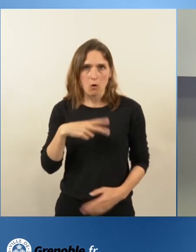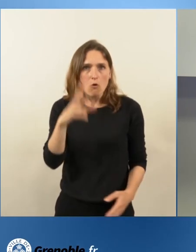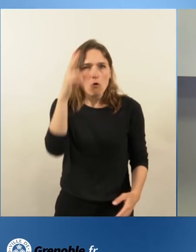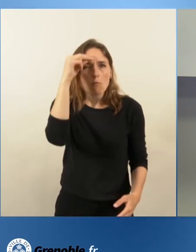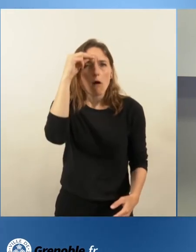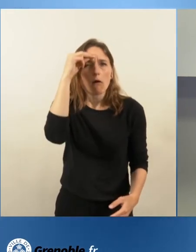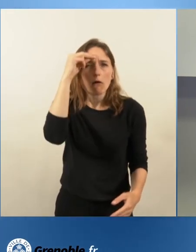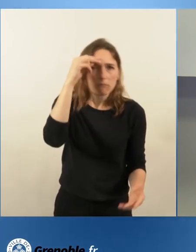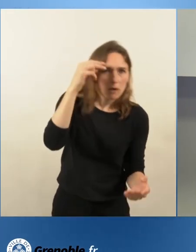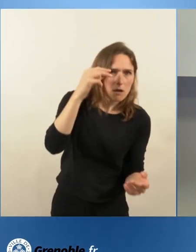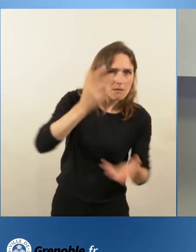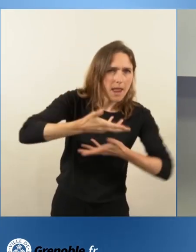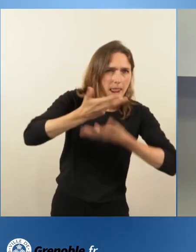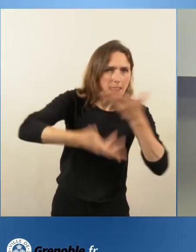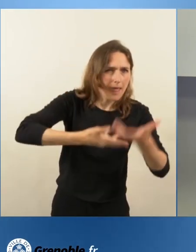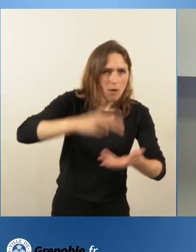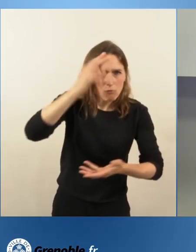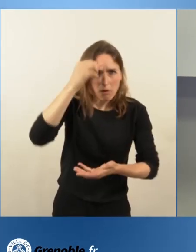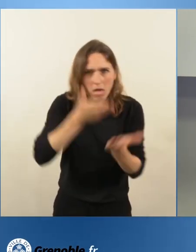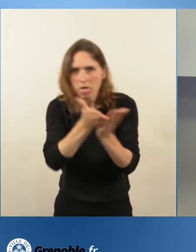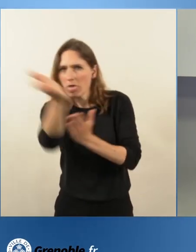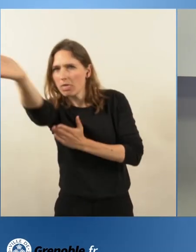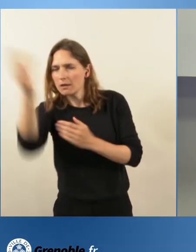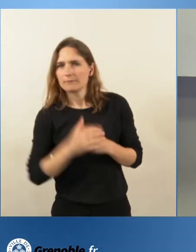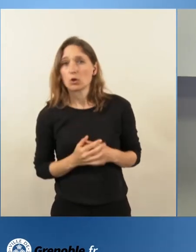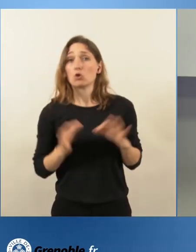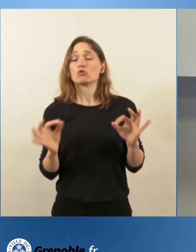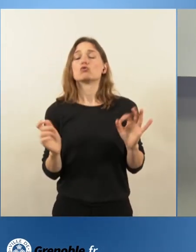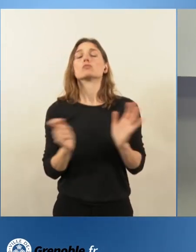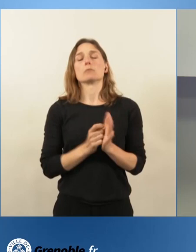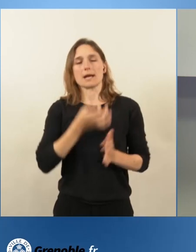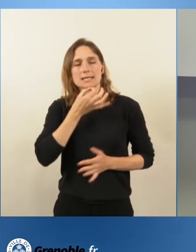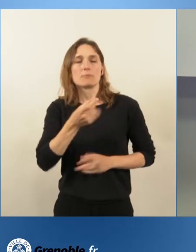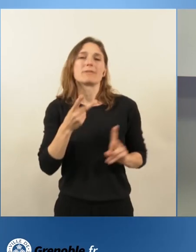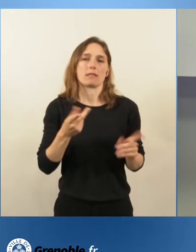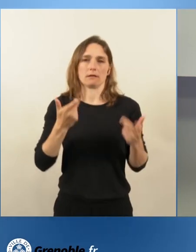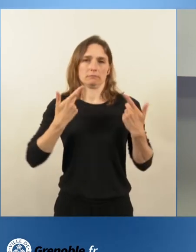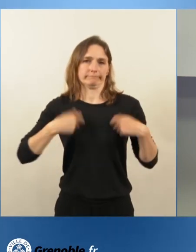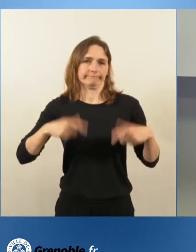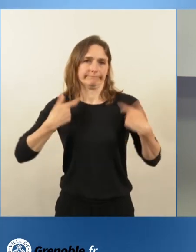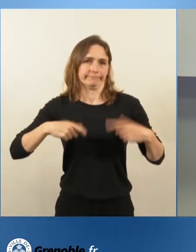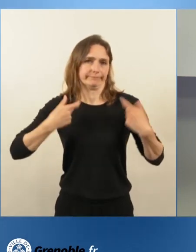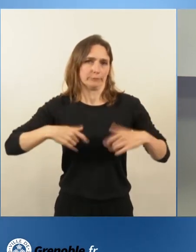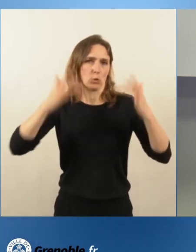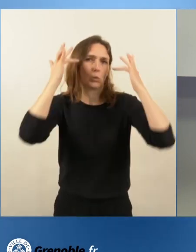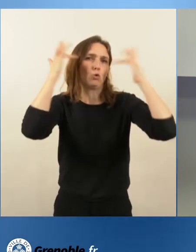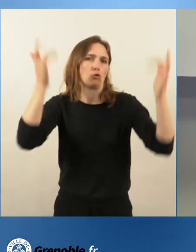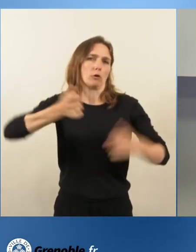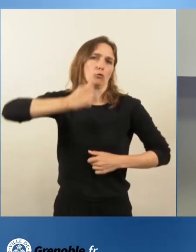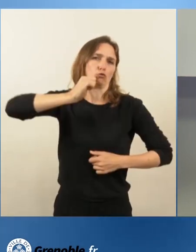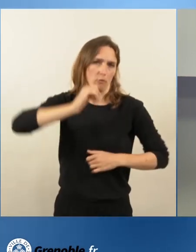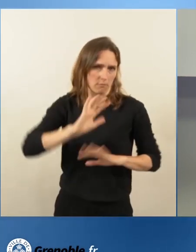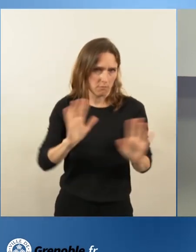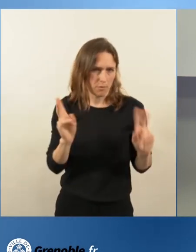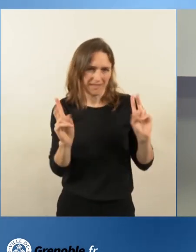dans ce que j'ai dit alors ok j'admets que consommer pouvait être un terme malheureux admettons